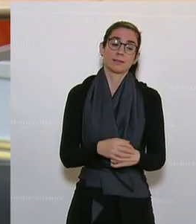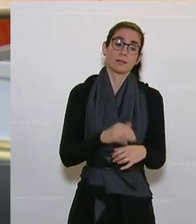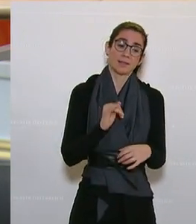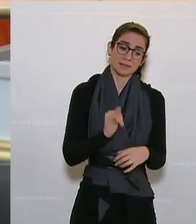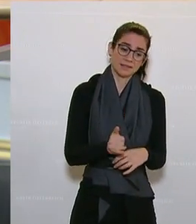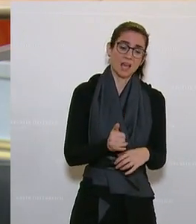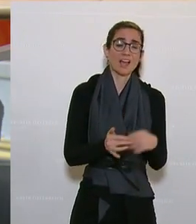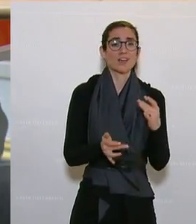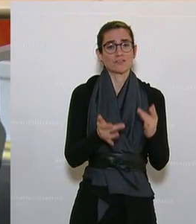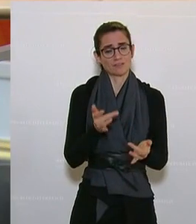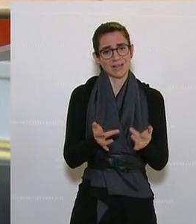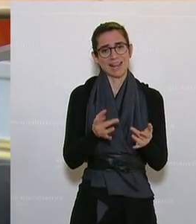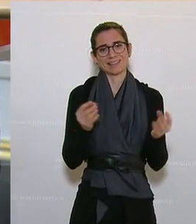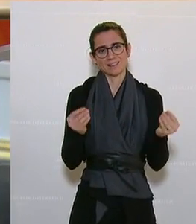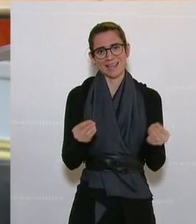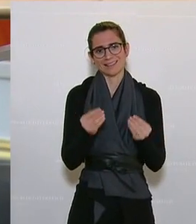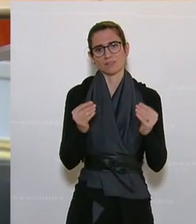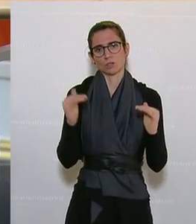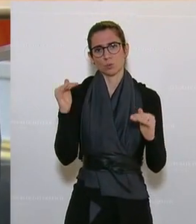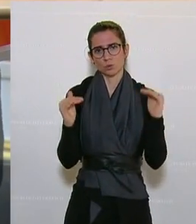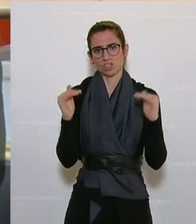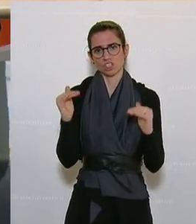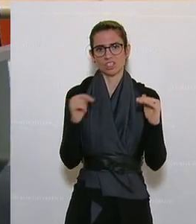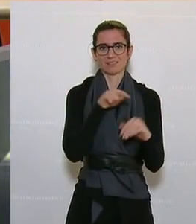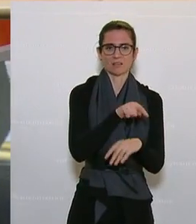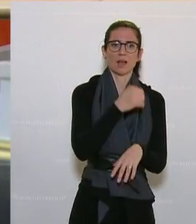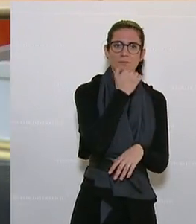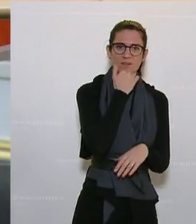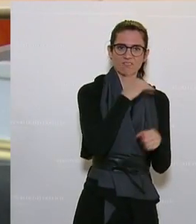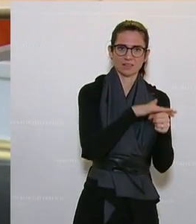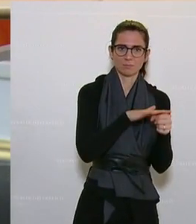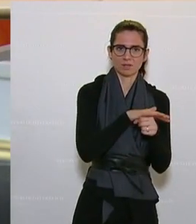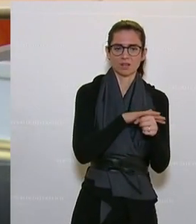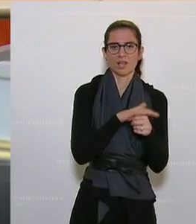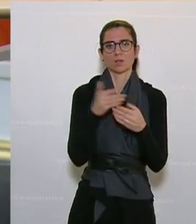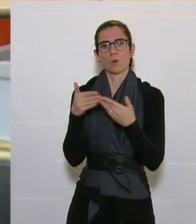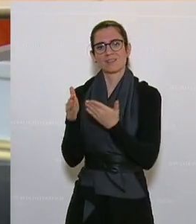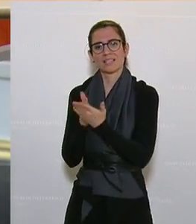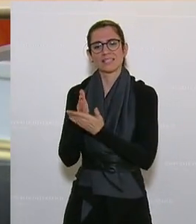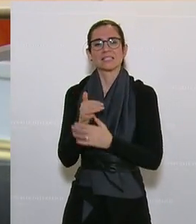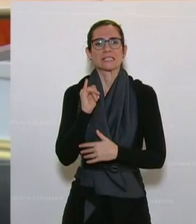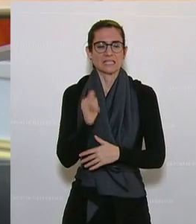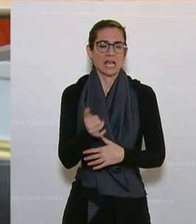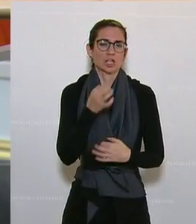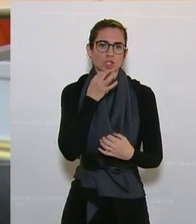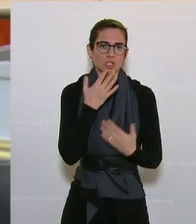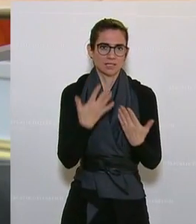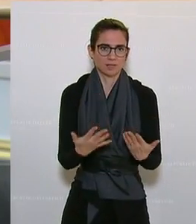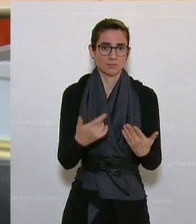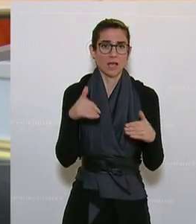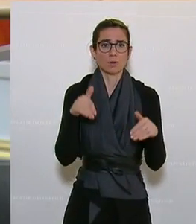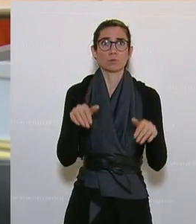nach ein gewisser Unterschied sein zu jenen, die im privaten Bereich angestellt sind. Das will ich ja gar nicht leugnen. Nur man muss ja alles